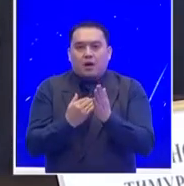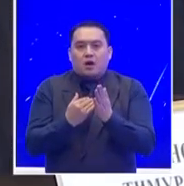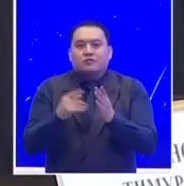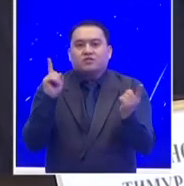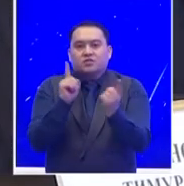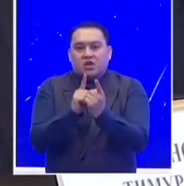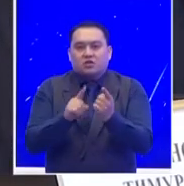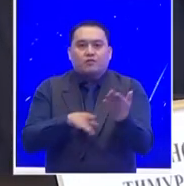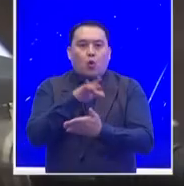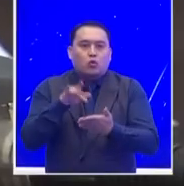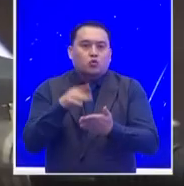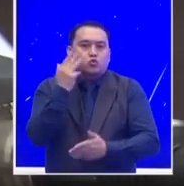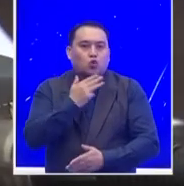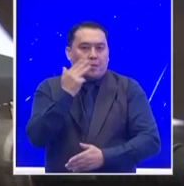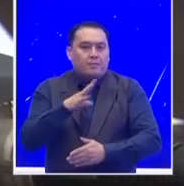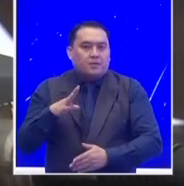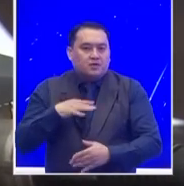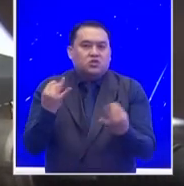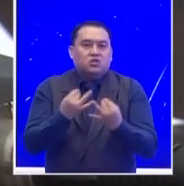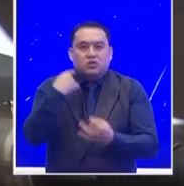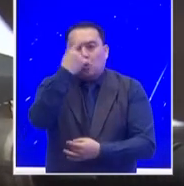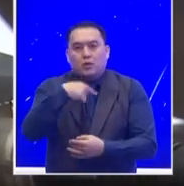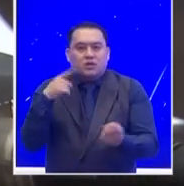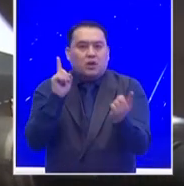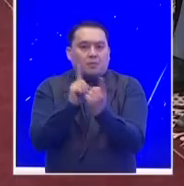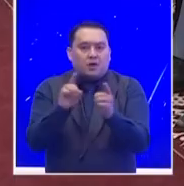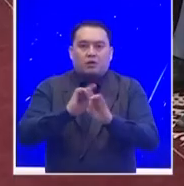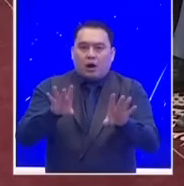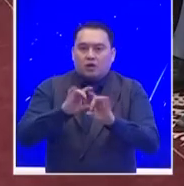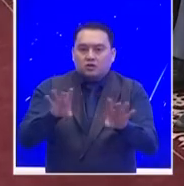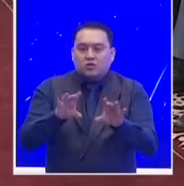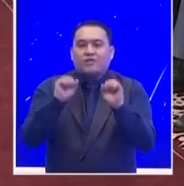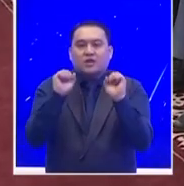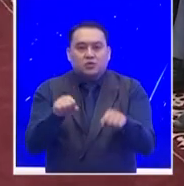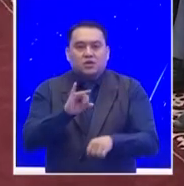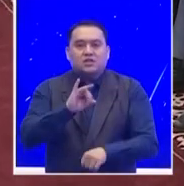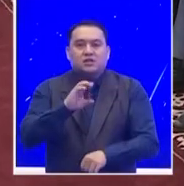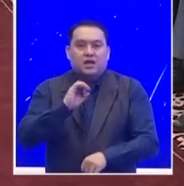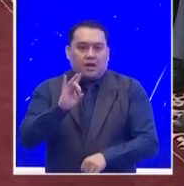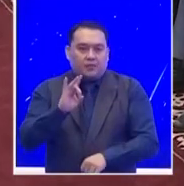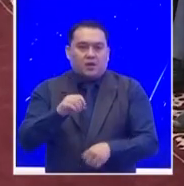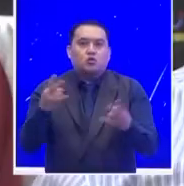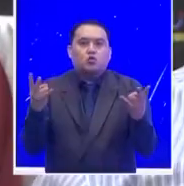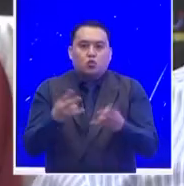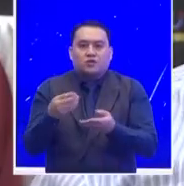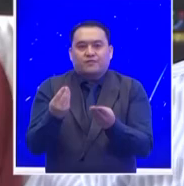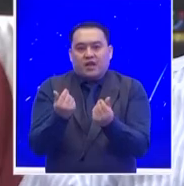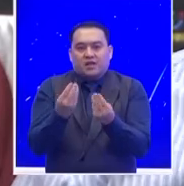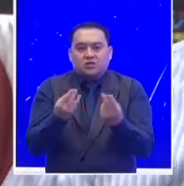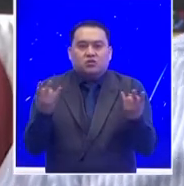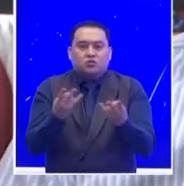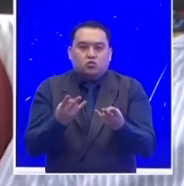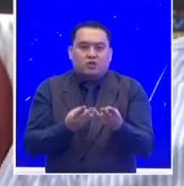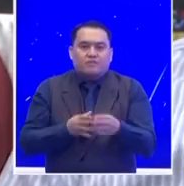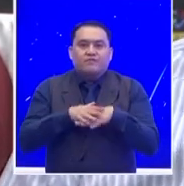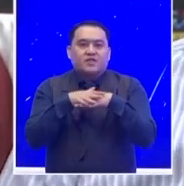Очередная встреча прошла в городе Уштөбе. Здесь заинтересованным лицам подробно рассказали о возможностях «Эскера». Необходимые финансовые средства на